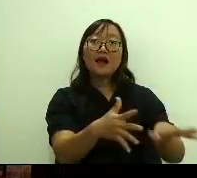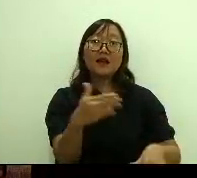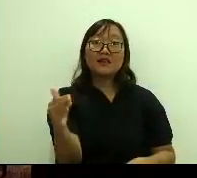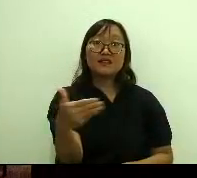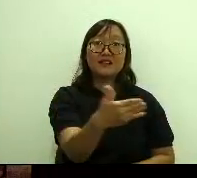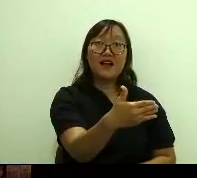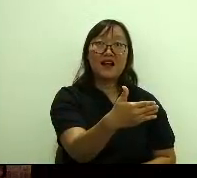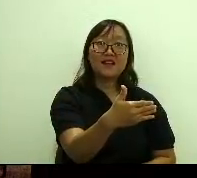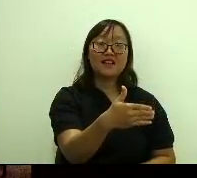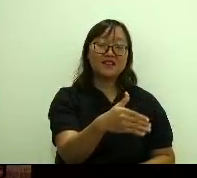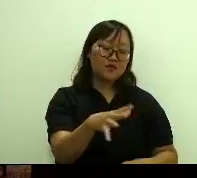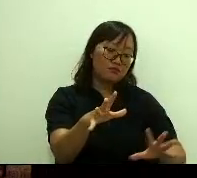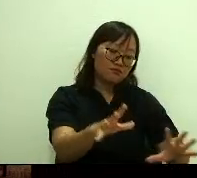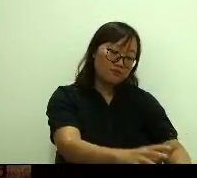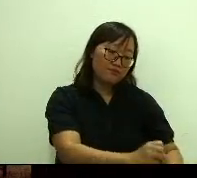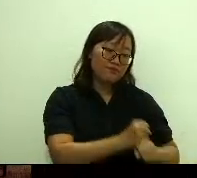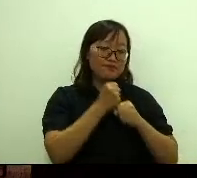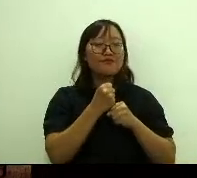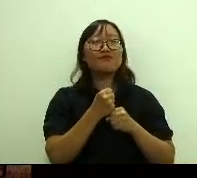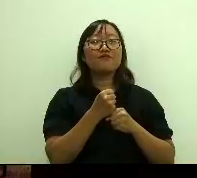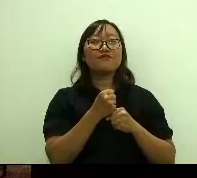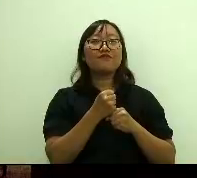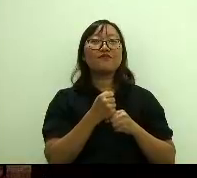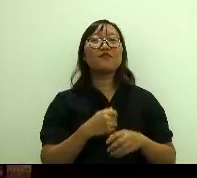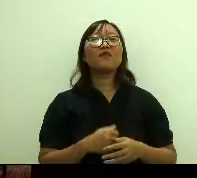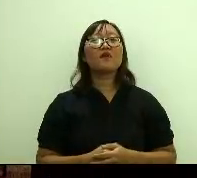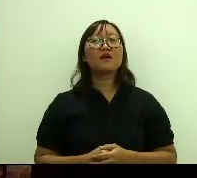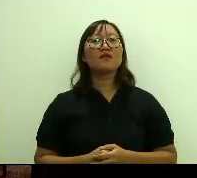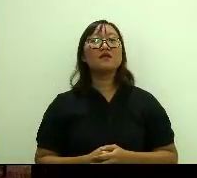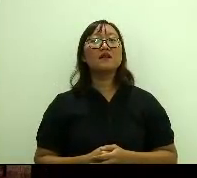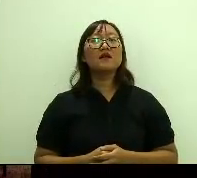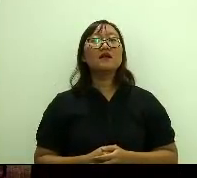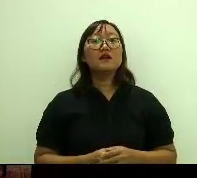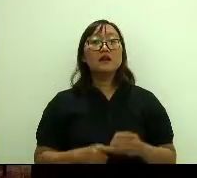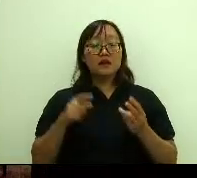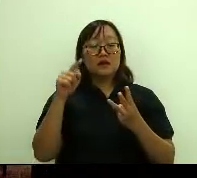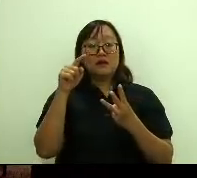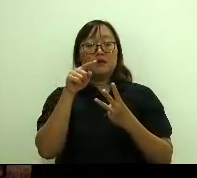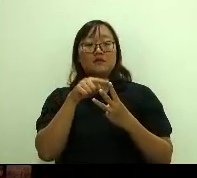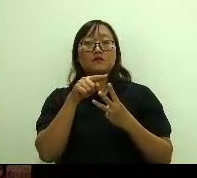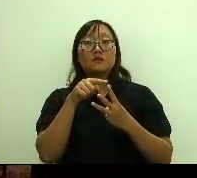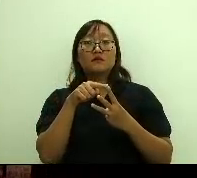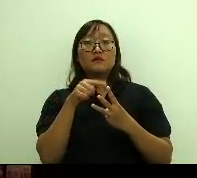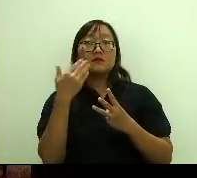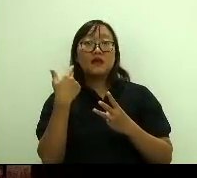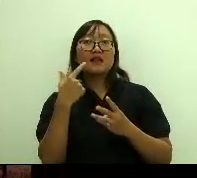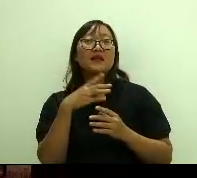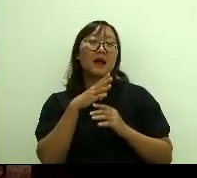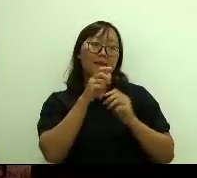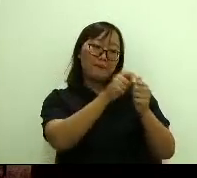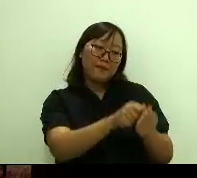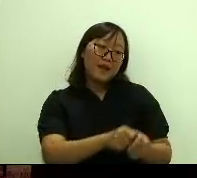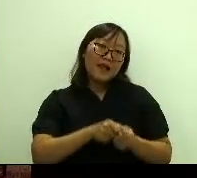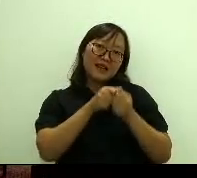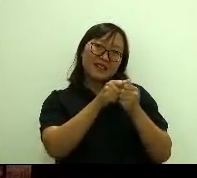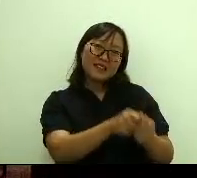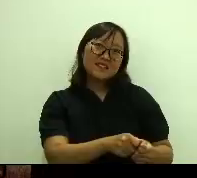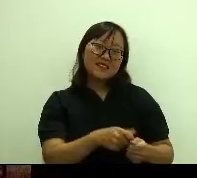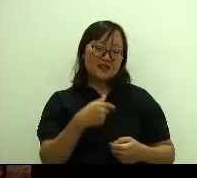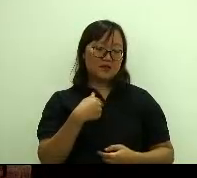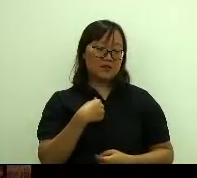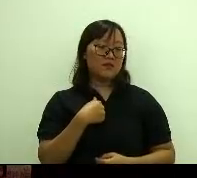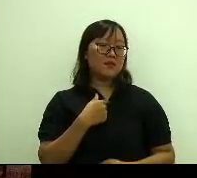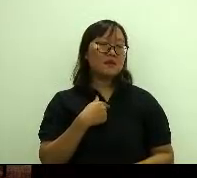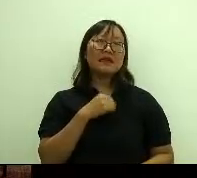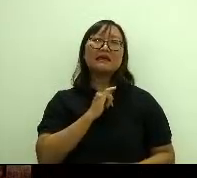takut untuk menyerahkan atau melepaskan hal-hal yang ada pada dirinya untuk mendapatkan sesuatu yang lebih